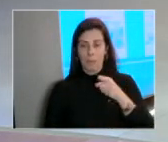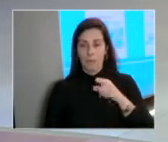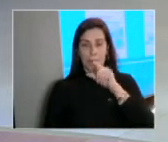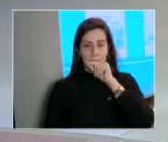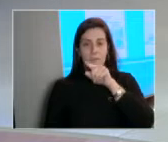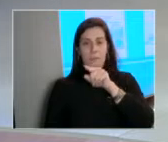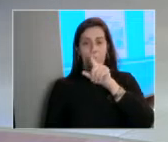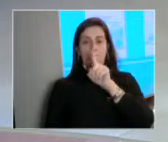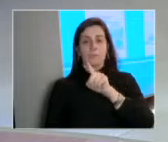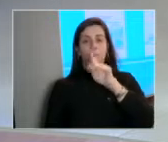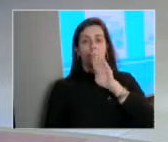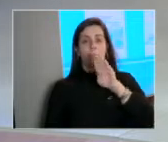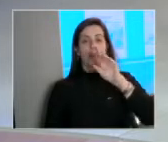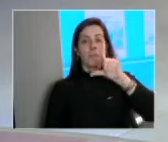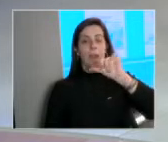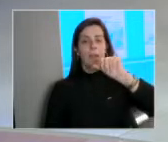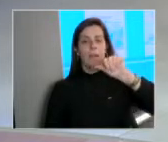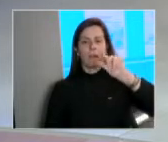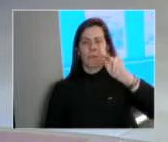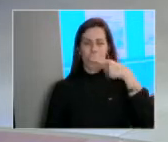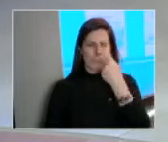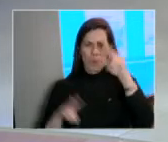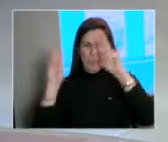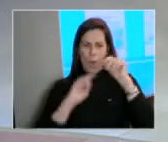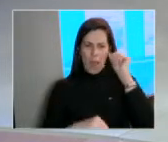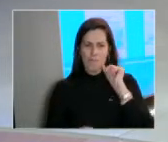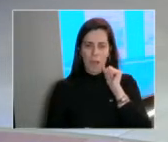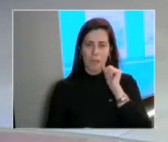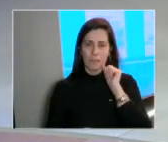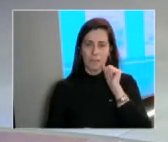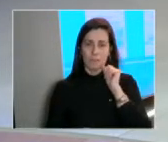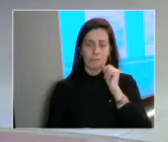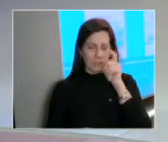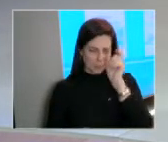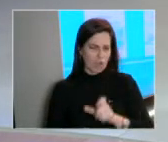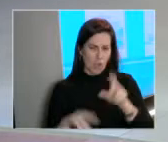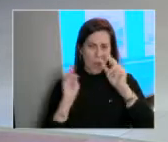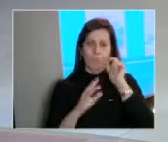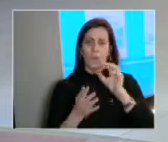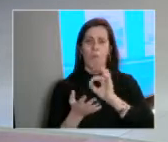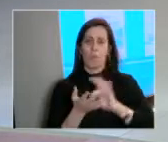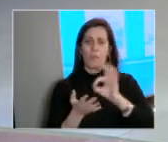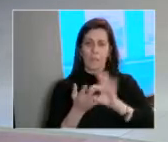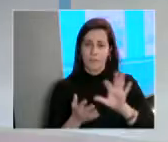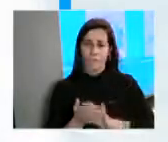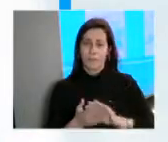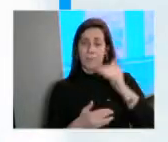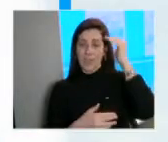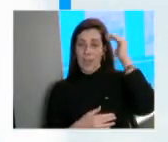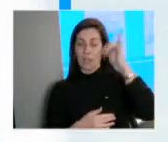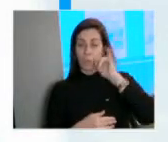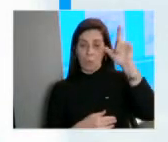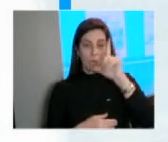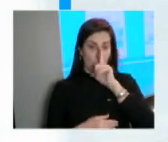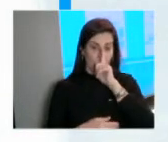צייצן בשם ולדימיר בליאק, איש כחול לבן, אפשר להגיד, איש שמאל, איש כחול לבן, וכותב פה ככה: גנץ